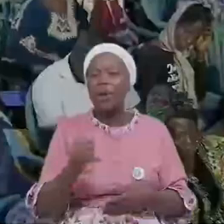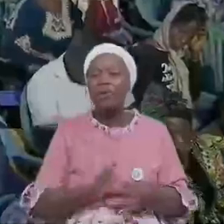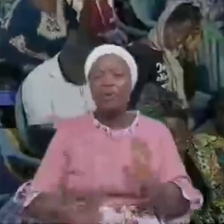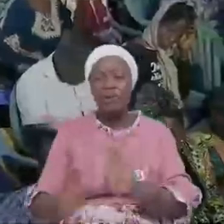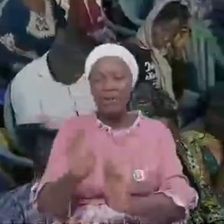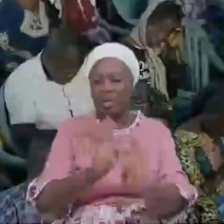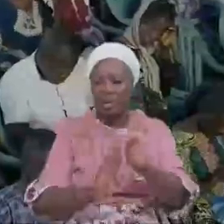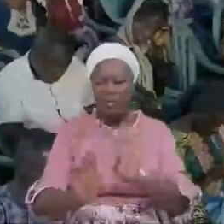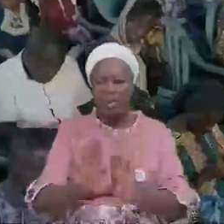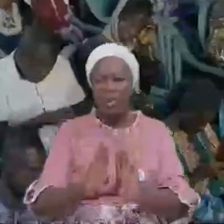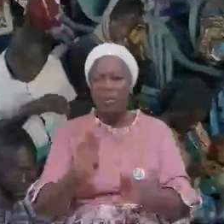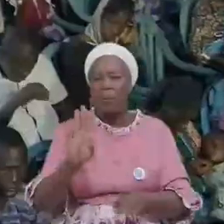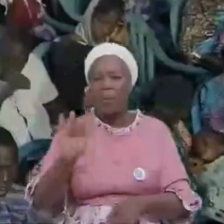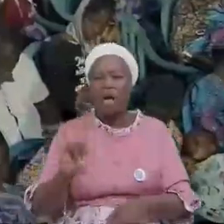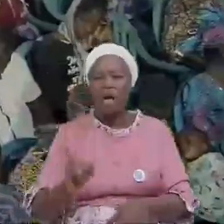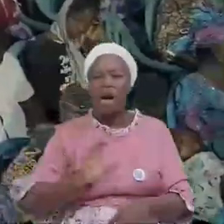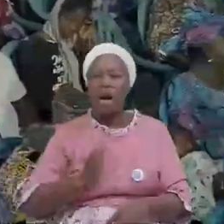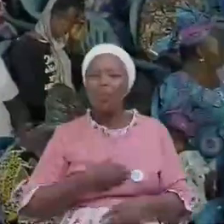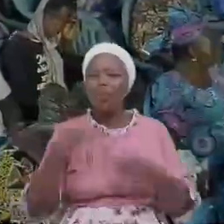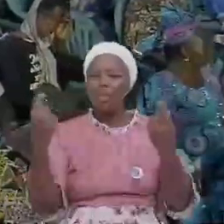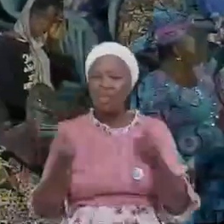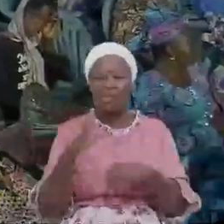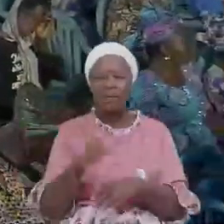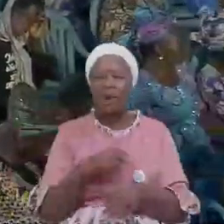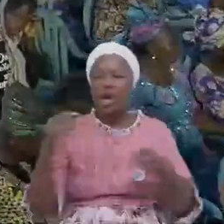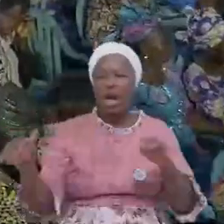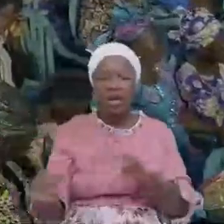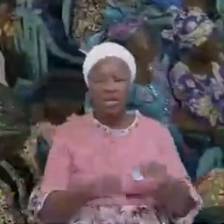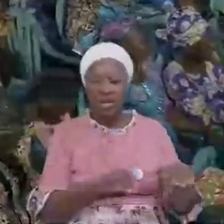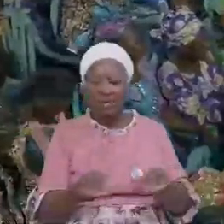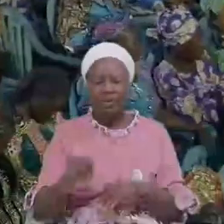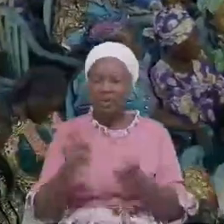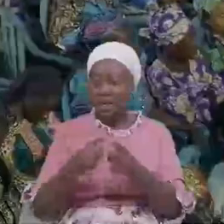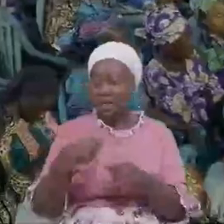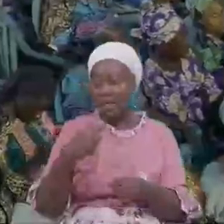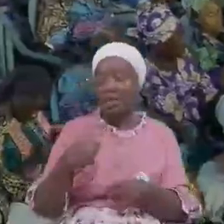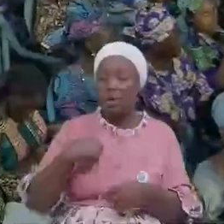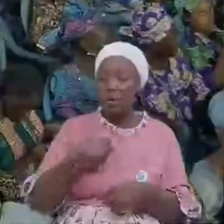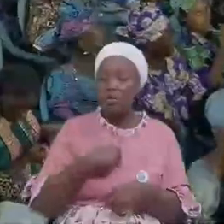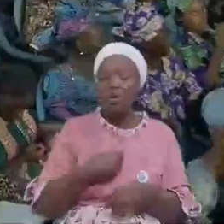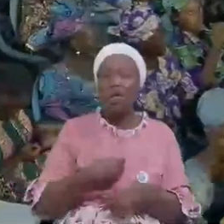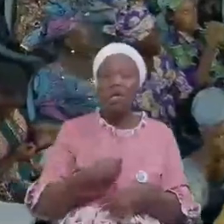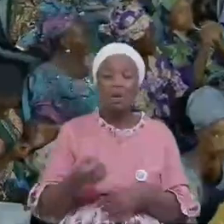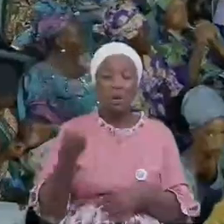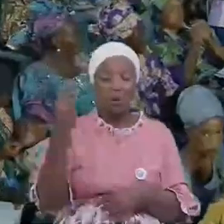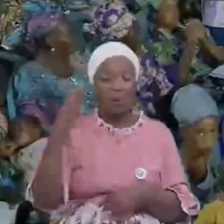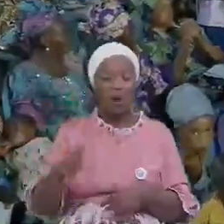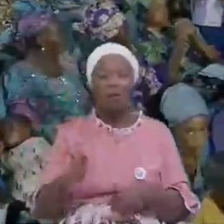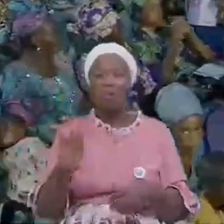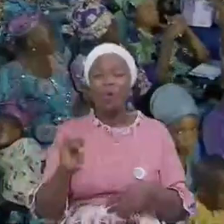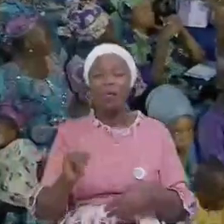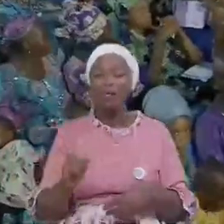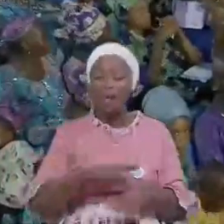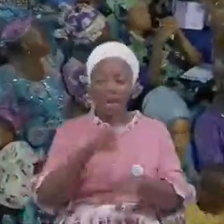comportements, par nos activités pécheresses. Il dit, nous étions par nature des